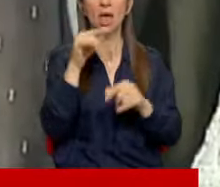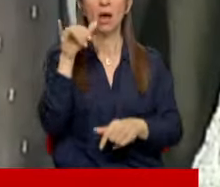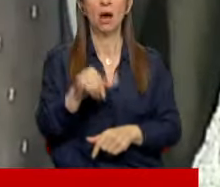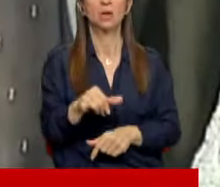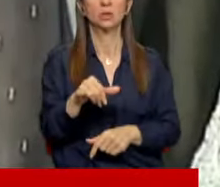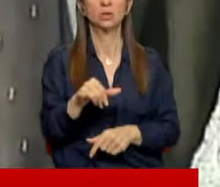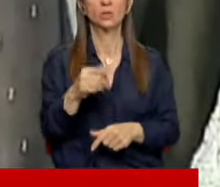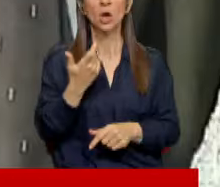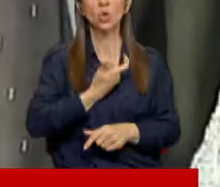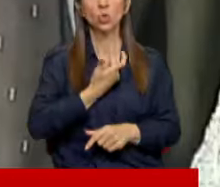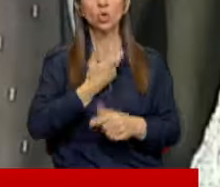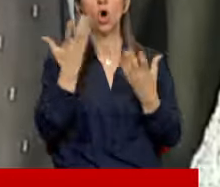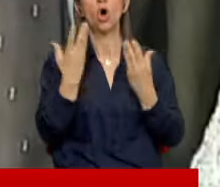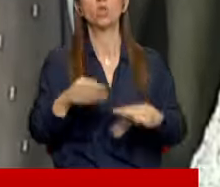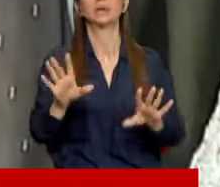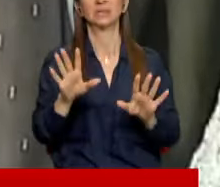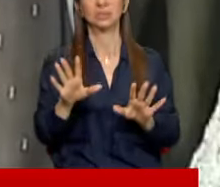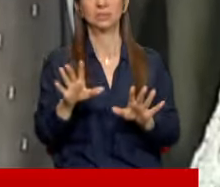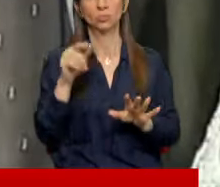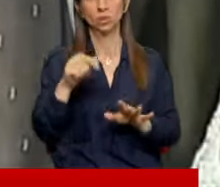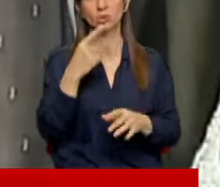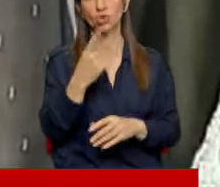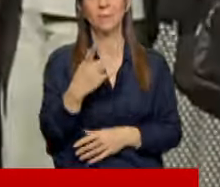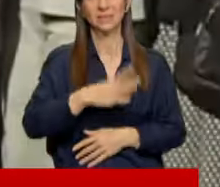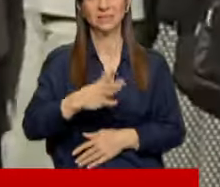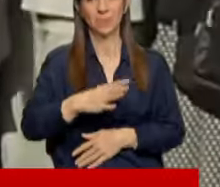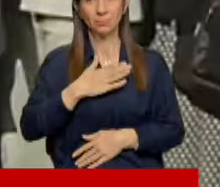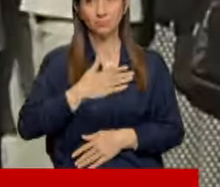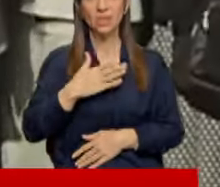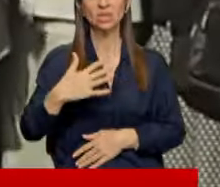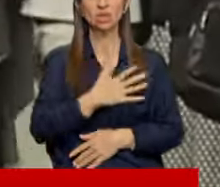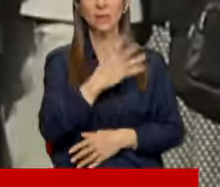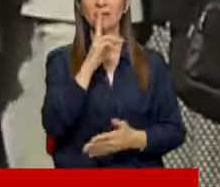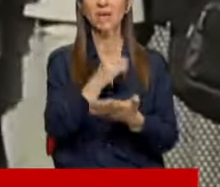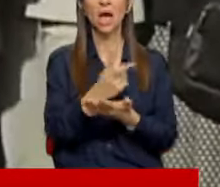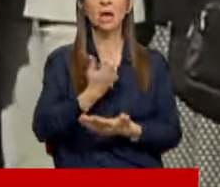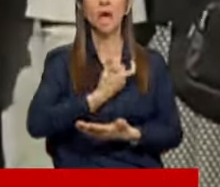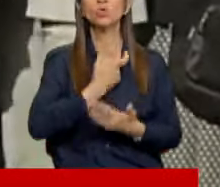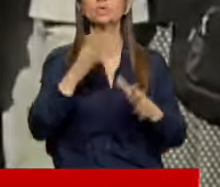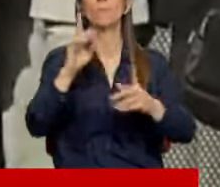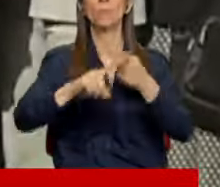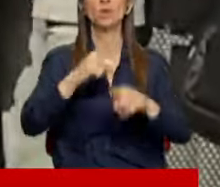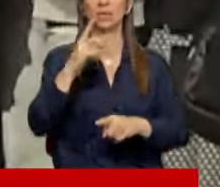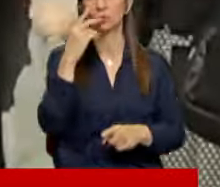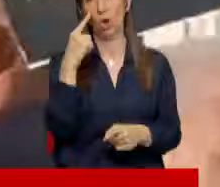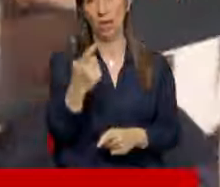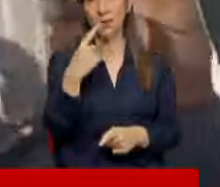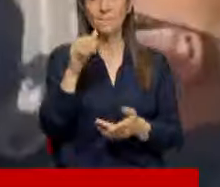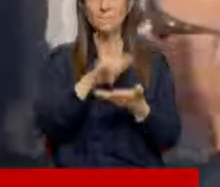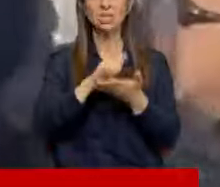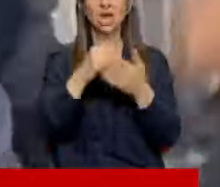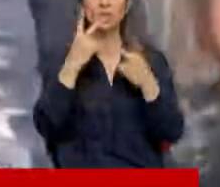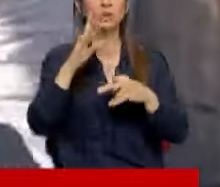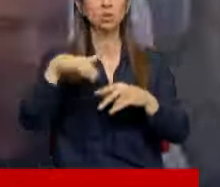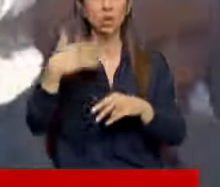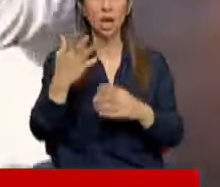hakkının ve hukukunun olmadığını buradan belirtmek istiyorum. CHP'lilerin karar hukuki değil siyasi çıkışı sürerken basın